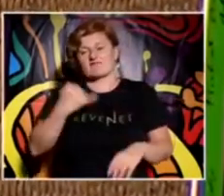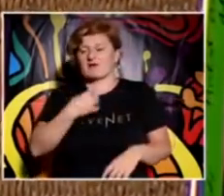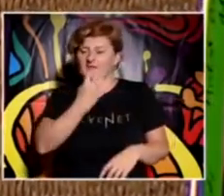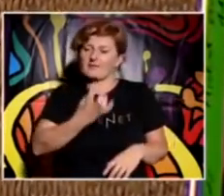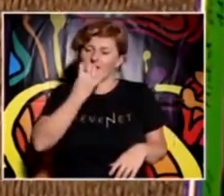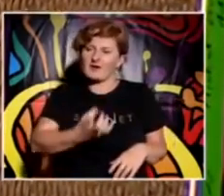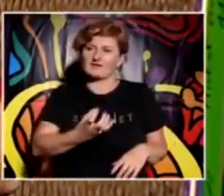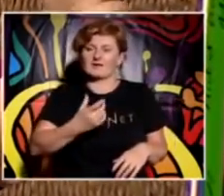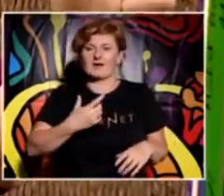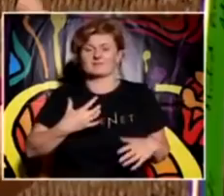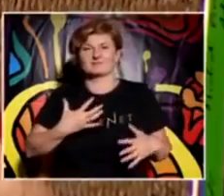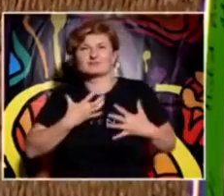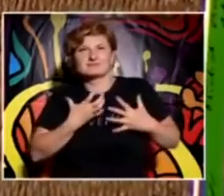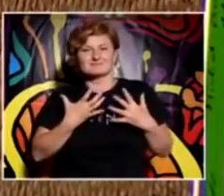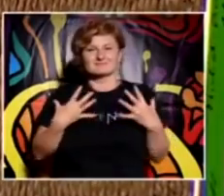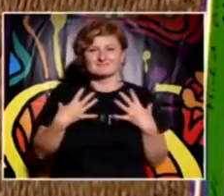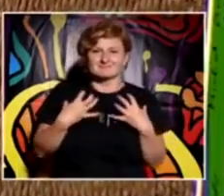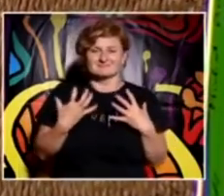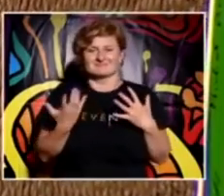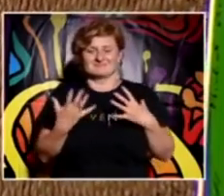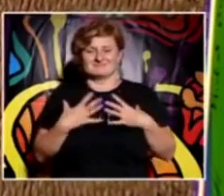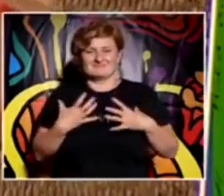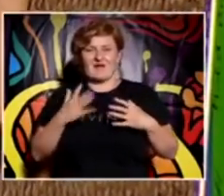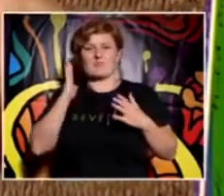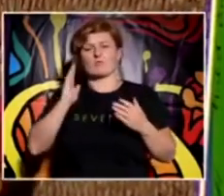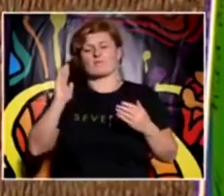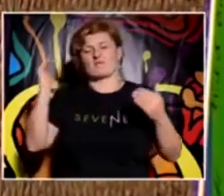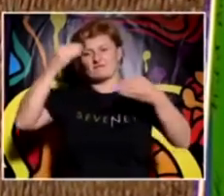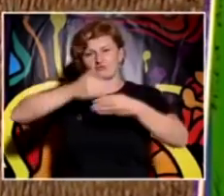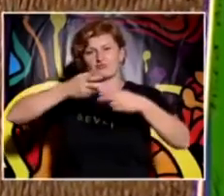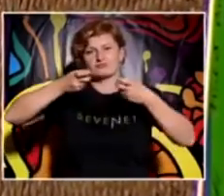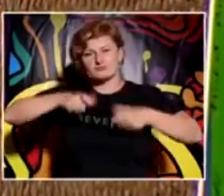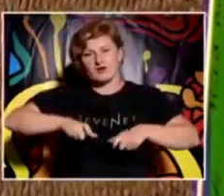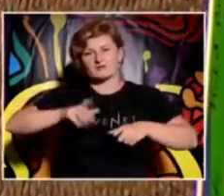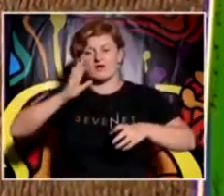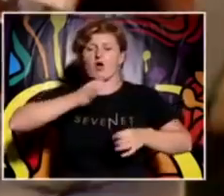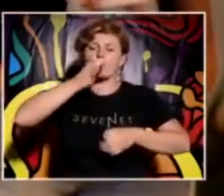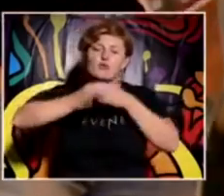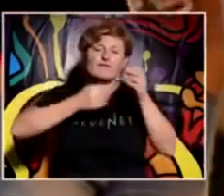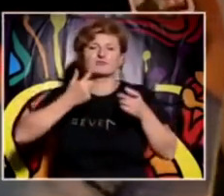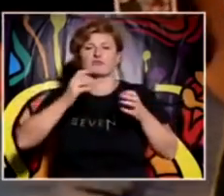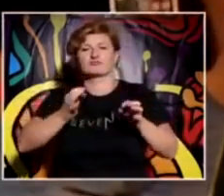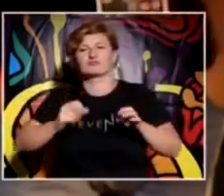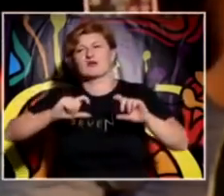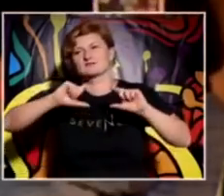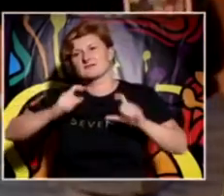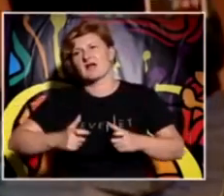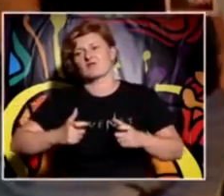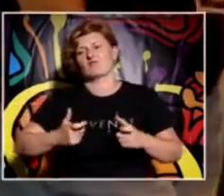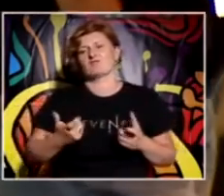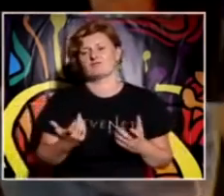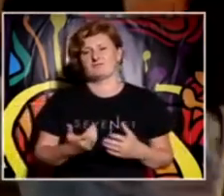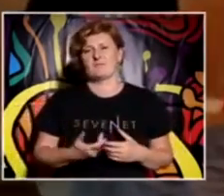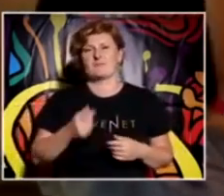więc przeżywam to, a potem siadam właśnie wieczorem i opowiadam, co się tego dnia wydarzyło i absolutnie stawiać